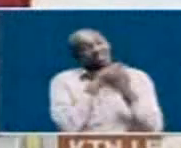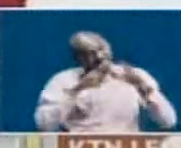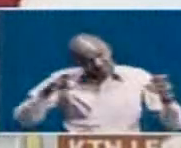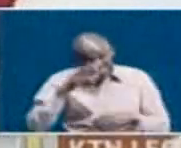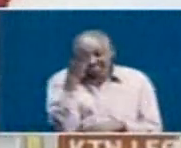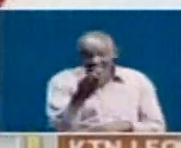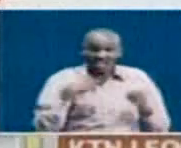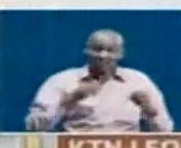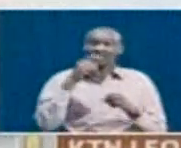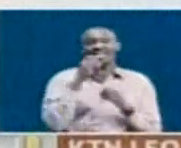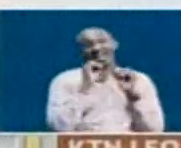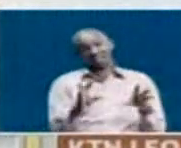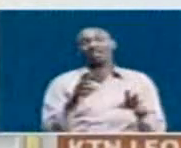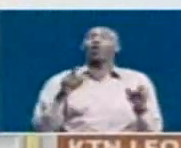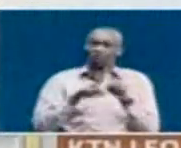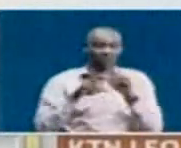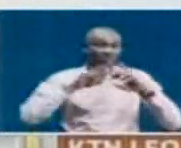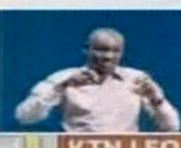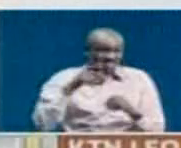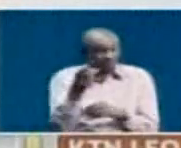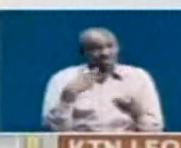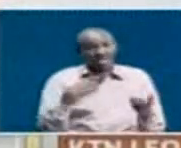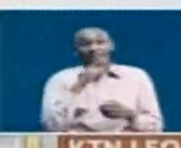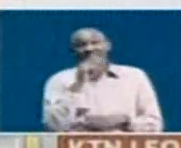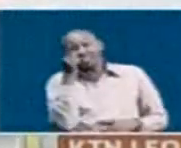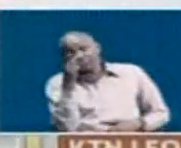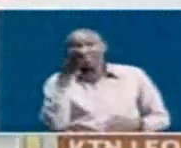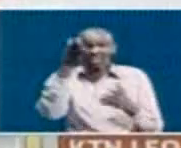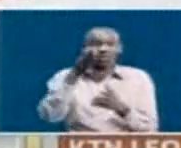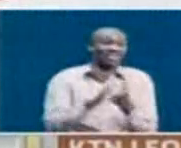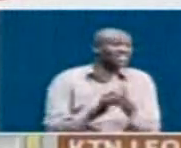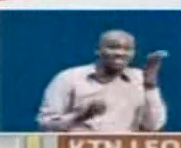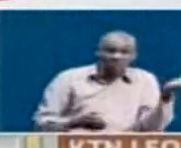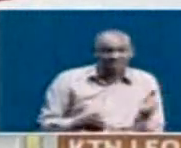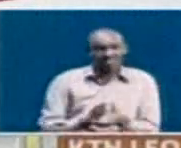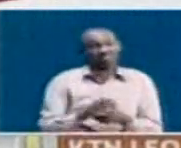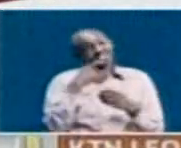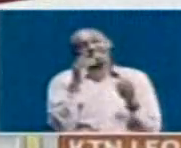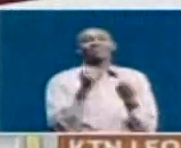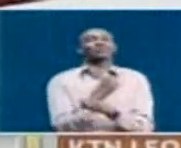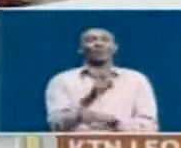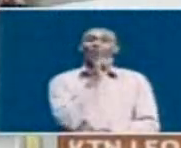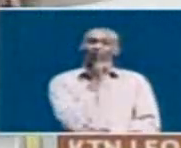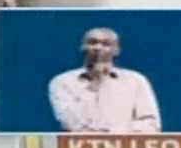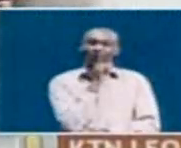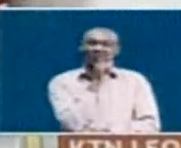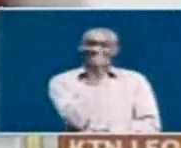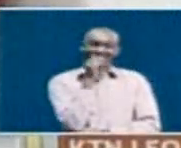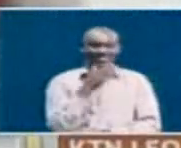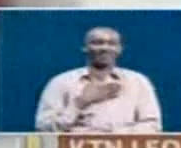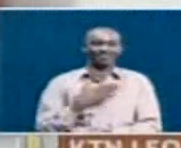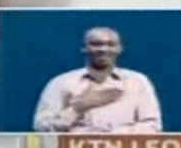investigate. Ukisema hayuko bado wata investigate. Kana na mwanamume huyu utaambiwa hao ndio huyu. Kwa hivyo yuko. Siseme.